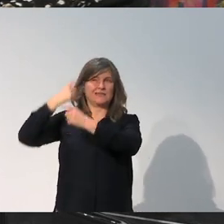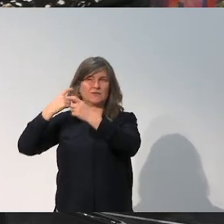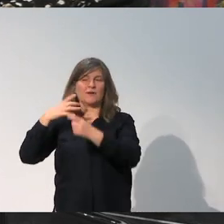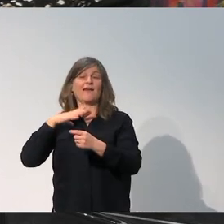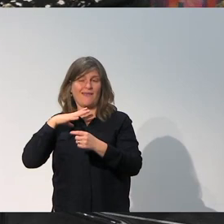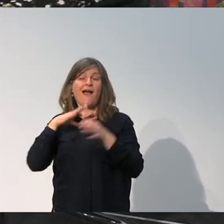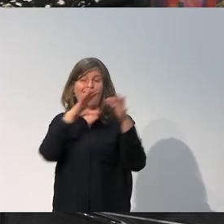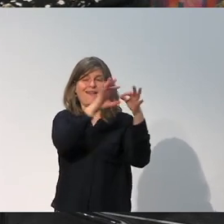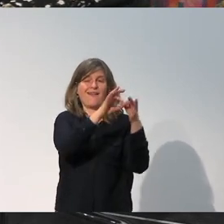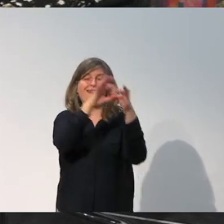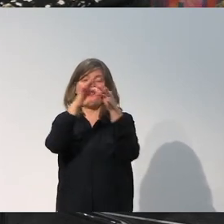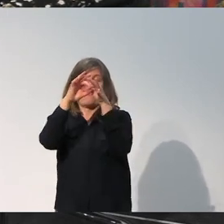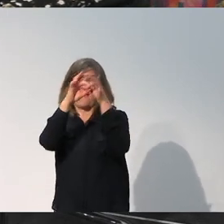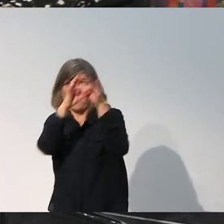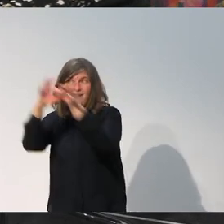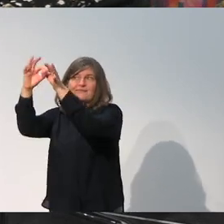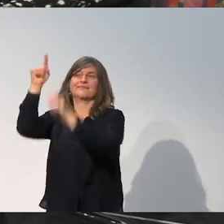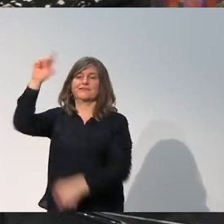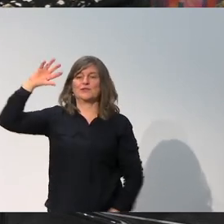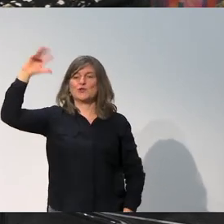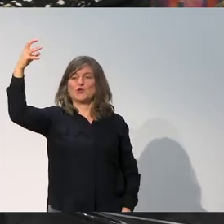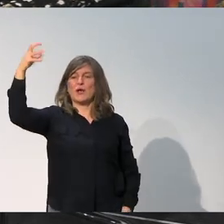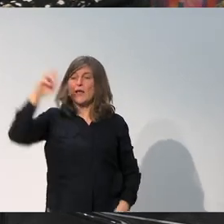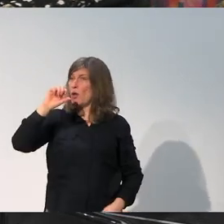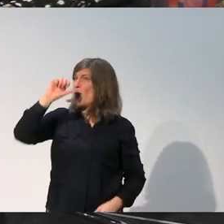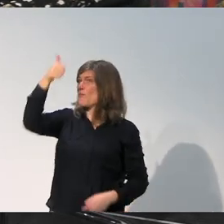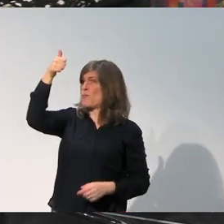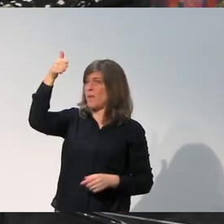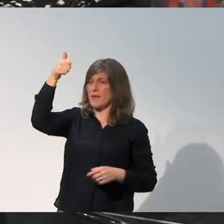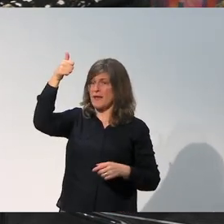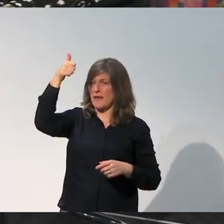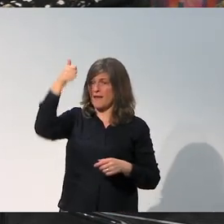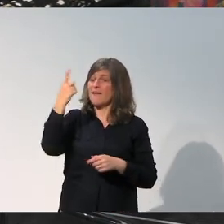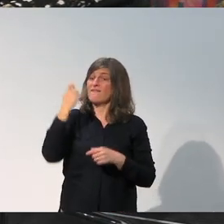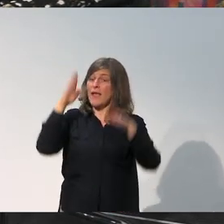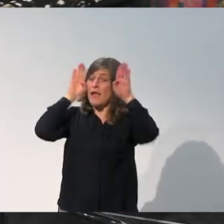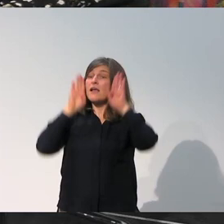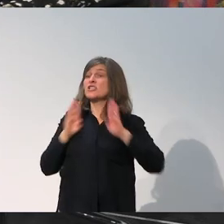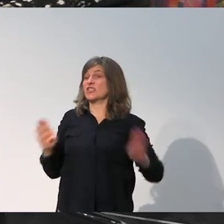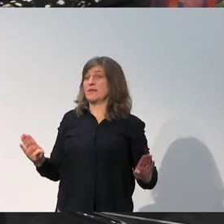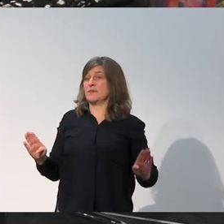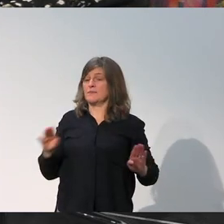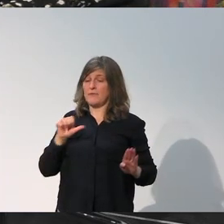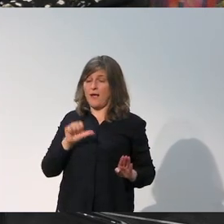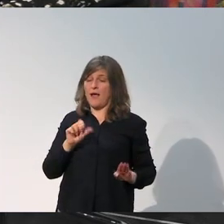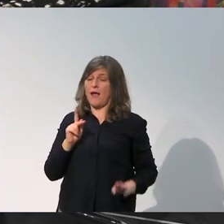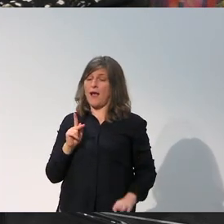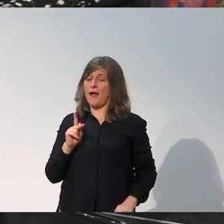les monothéismes et le soleil, puisque le premier culte monothéiste, c'est un culte égyptien, c'est Akhenaton